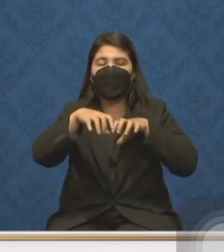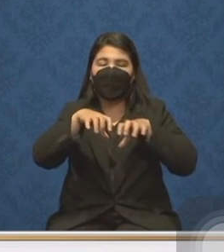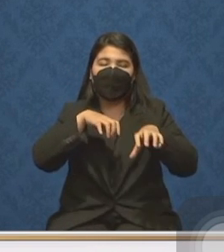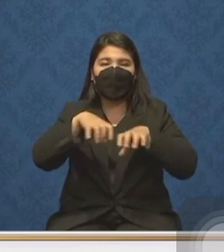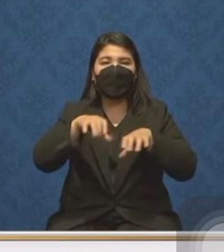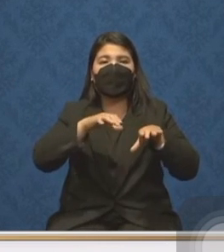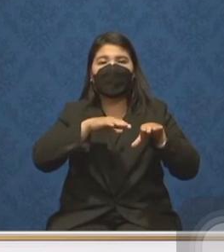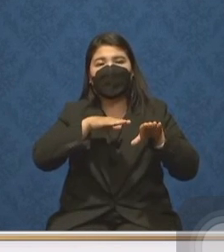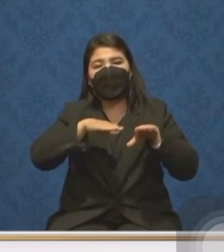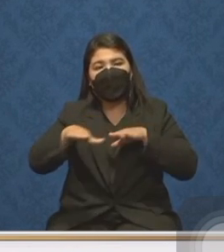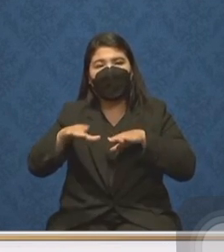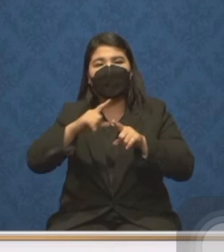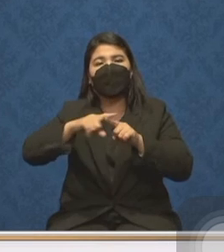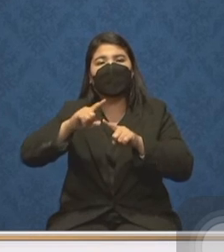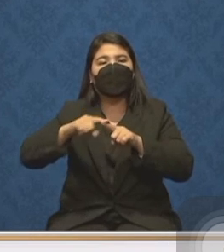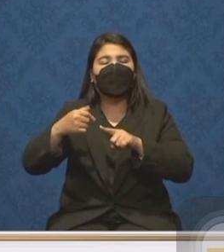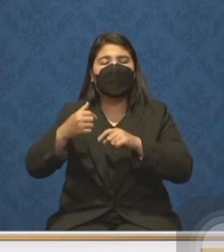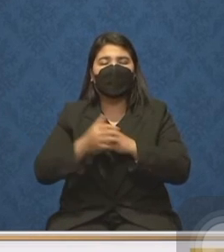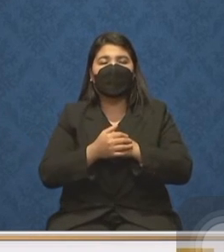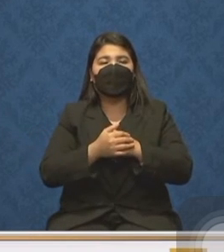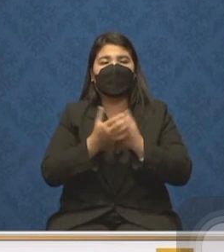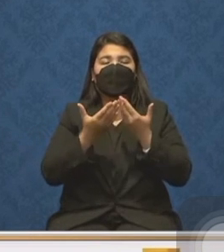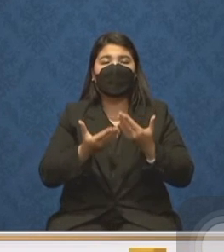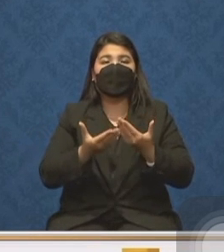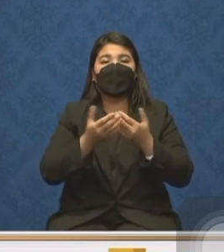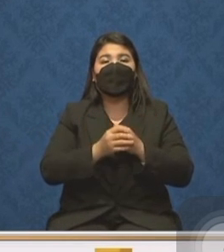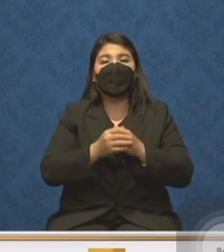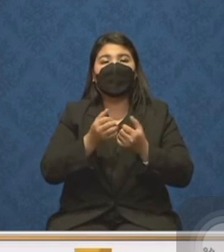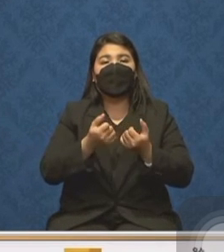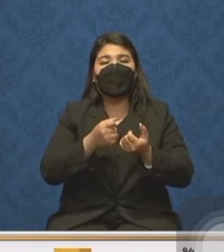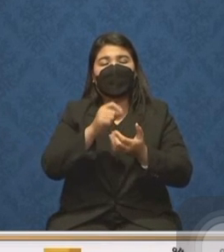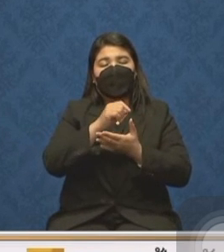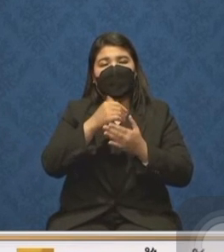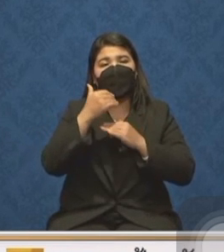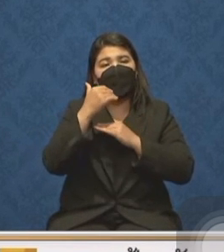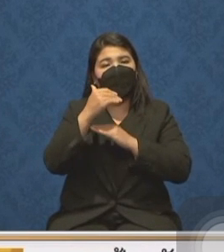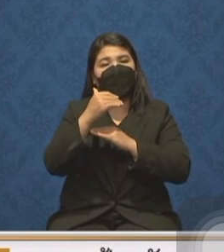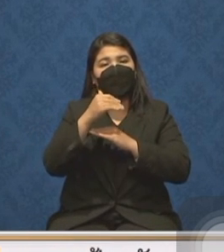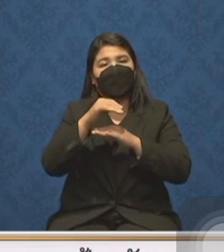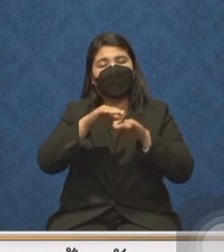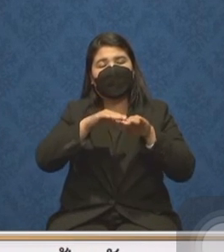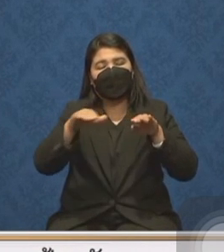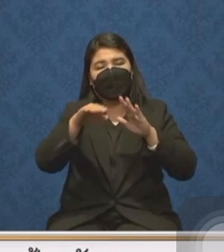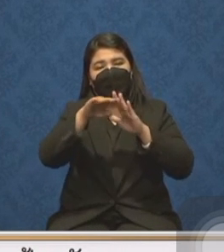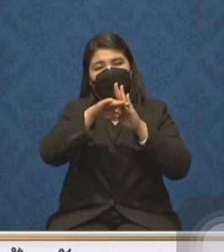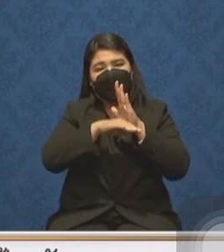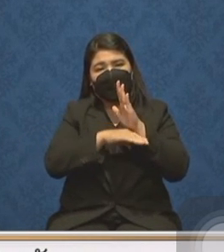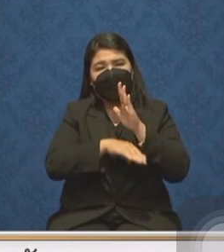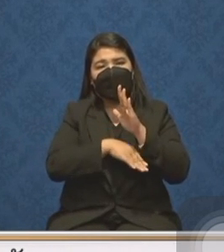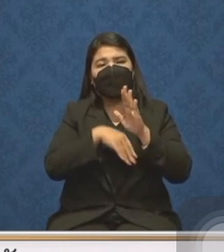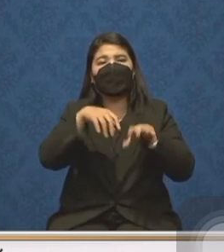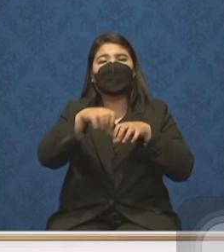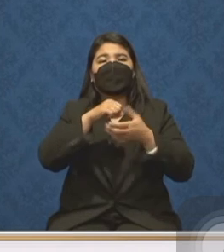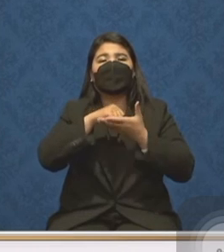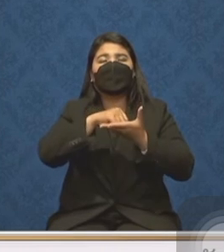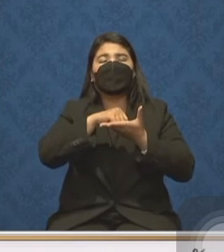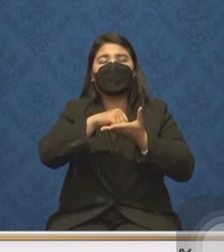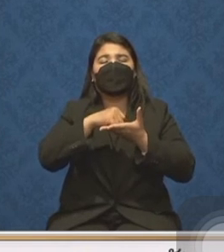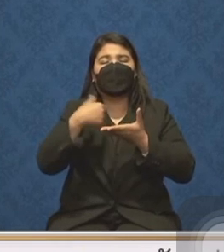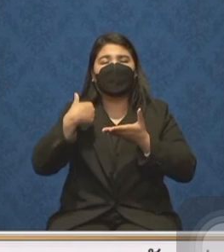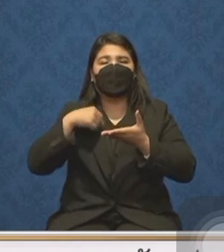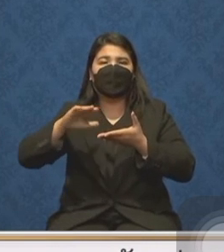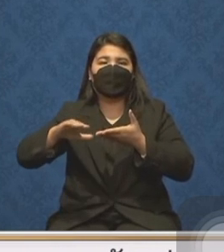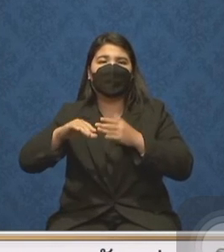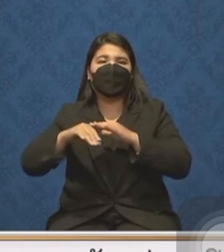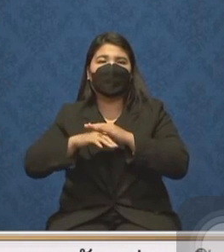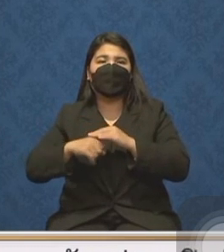พร้อมที่ดีครับเรามีหลักการบริหารที่ดีนะครับหลักการบริหารภายใต้สภาวะวิกฤตครับท่